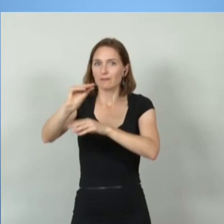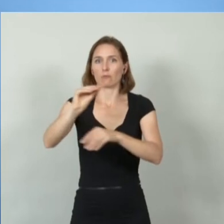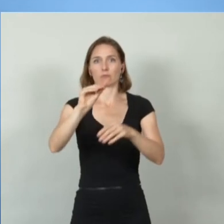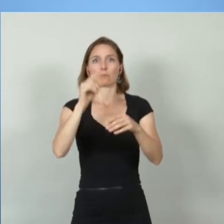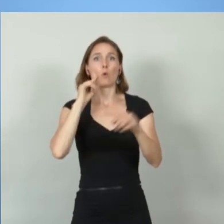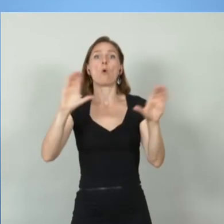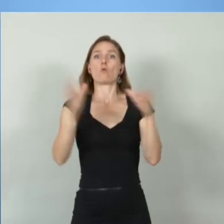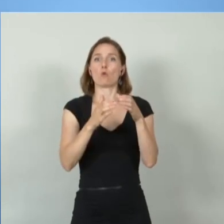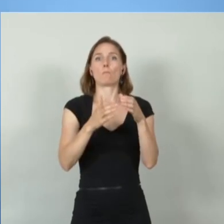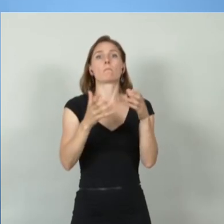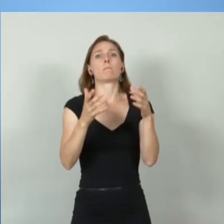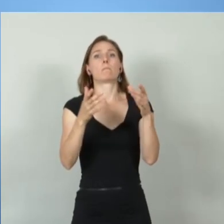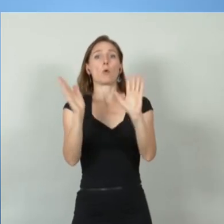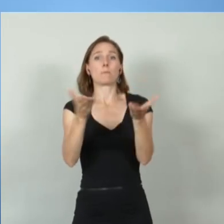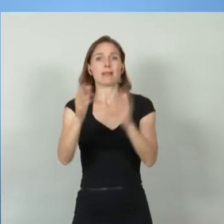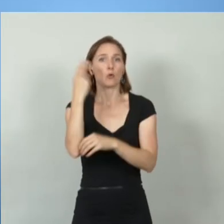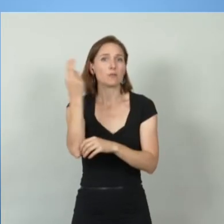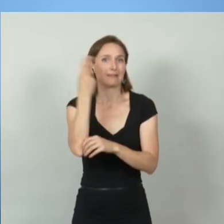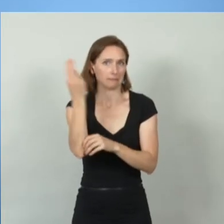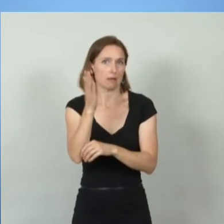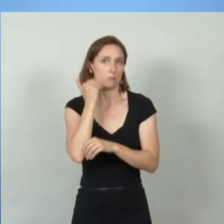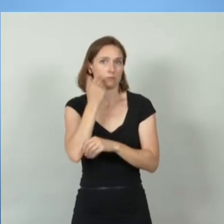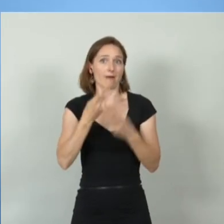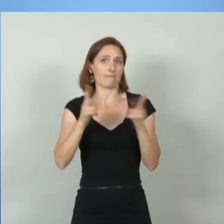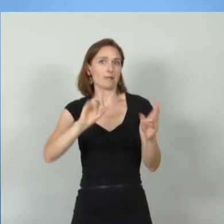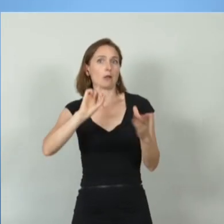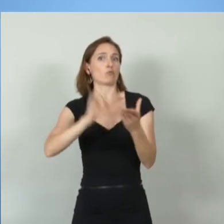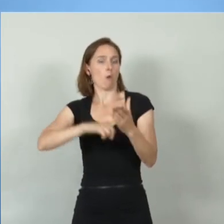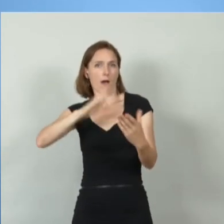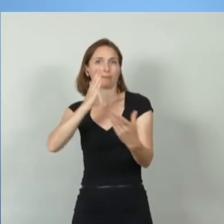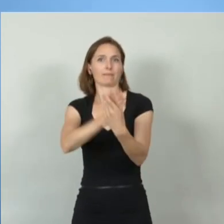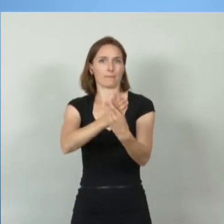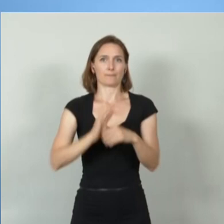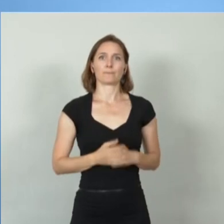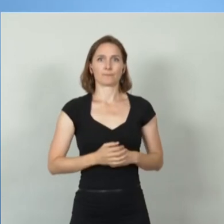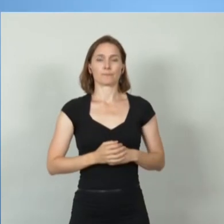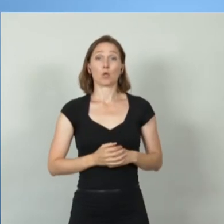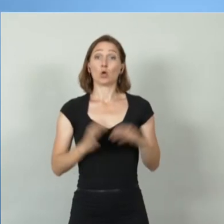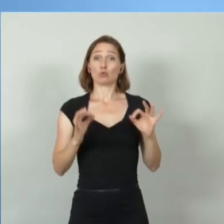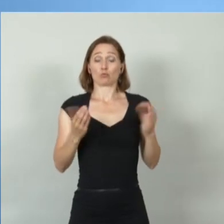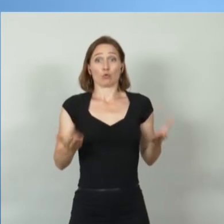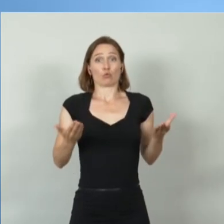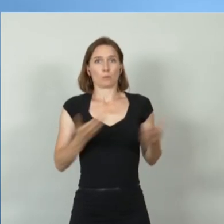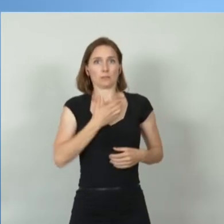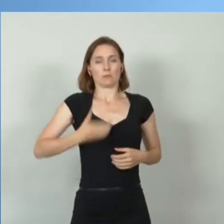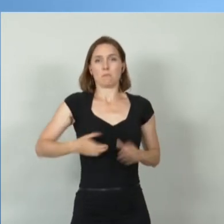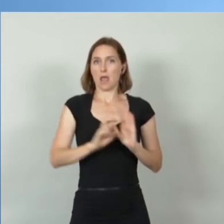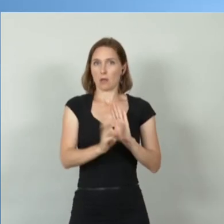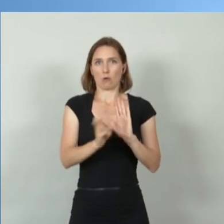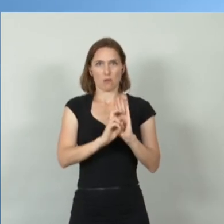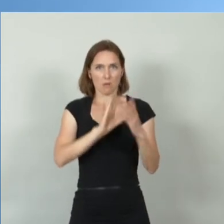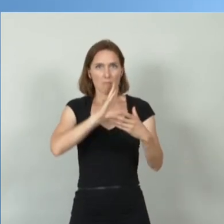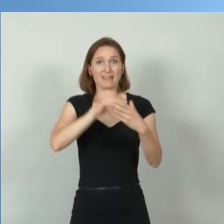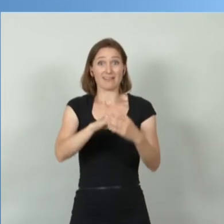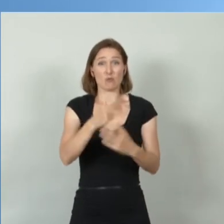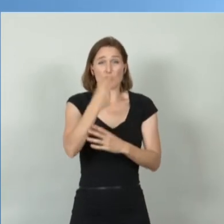prend part aux réflexions relatives à l'offre de soins territoriales à ce jour donc la ville de Grenoble est présente dans trois procédures